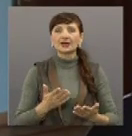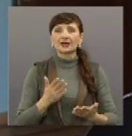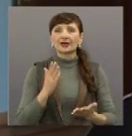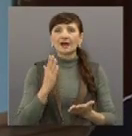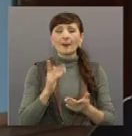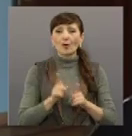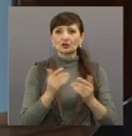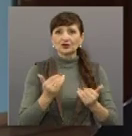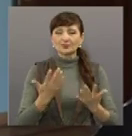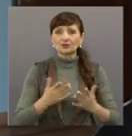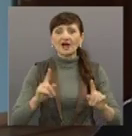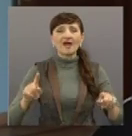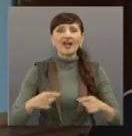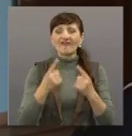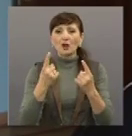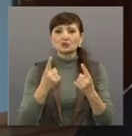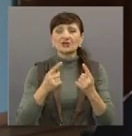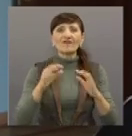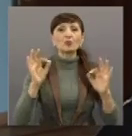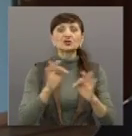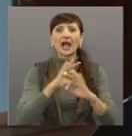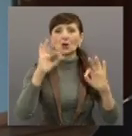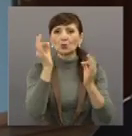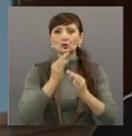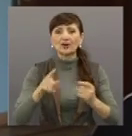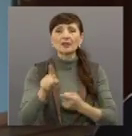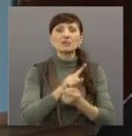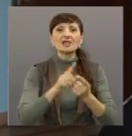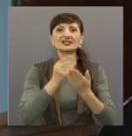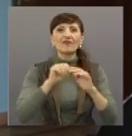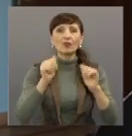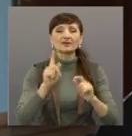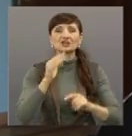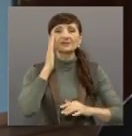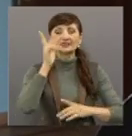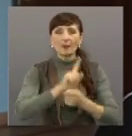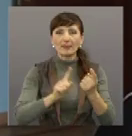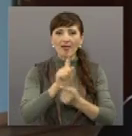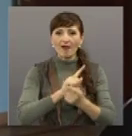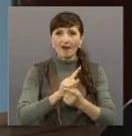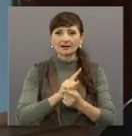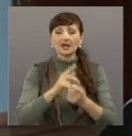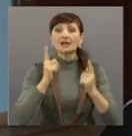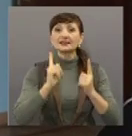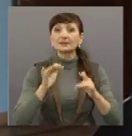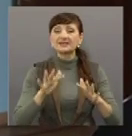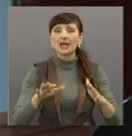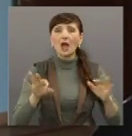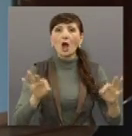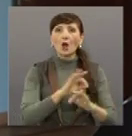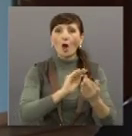эволюция вообще и музыкальной культуры. Она меняет свои формы, понимаете? То есть она даже смысл может поменять. И на самом деле